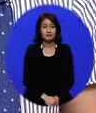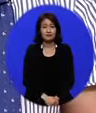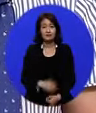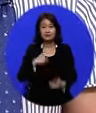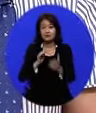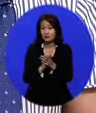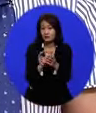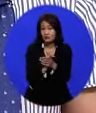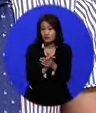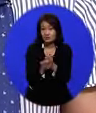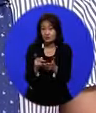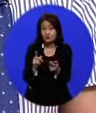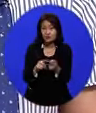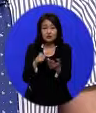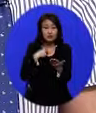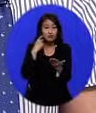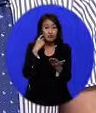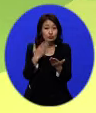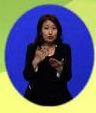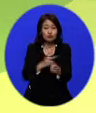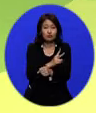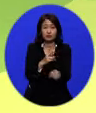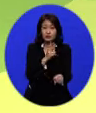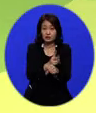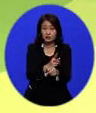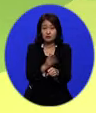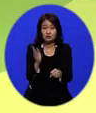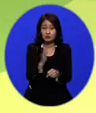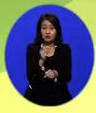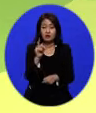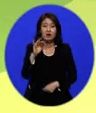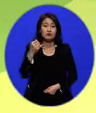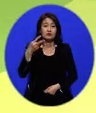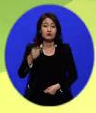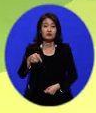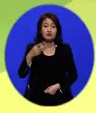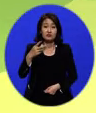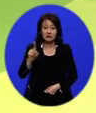네, 우리 친구들은 요거 가지고 이렇게 질문 만들어서 두 시간씩을 하브르타를 합니다.